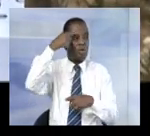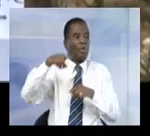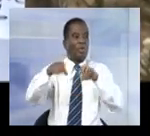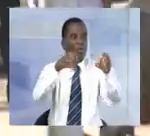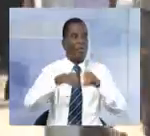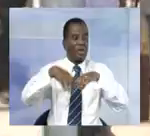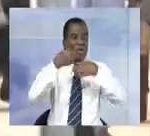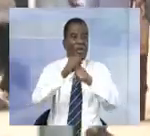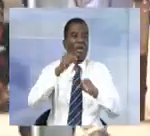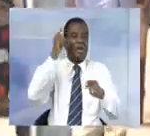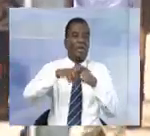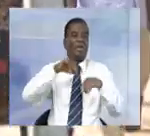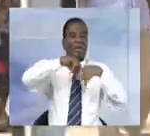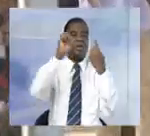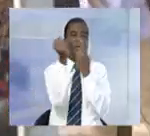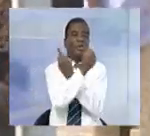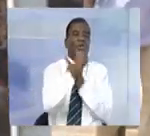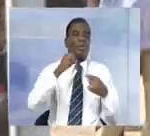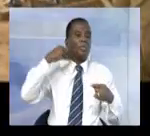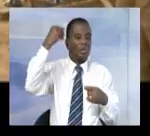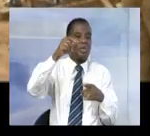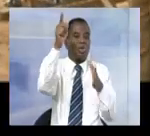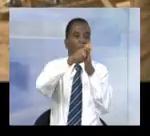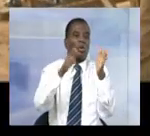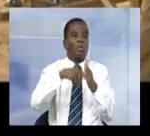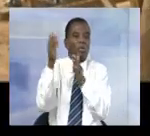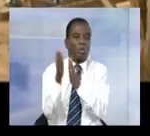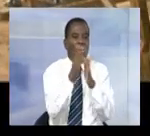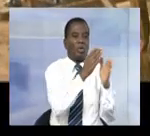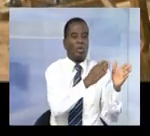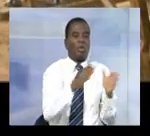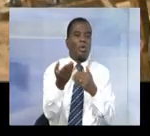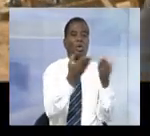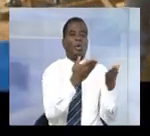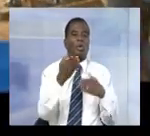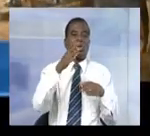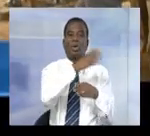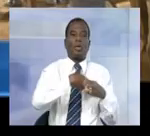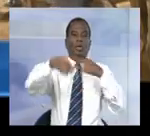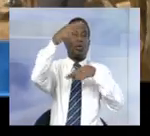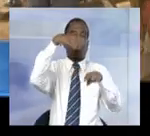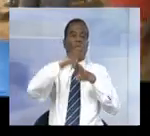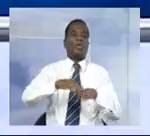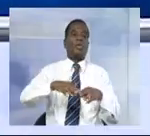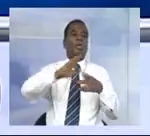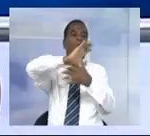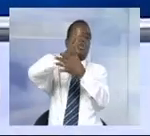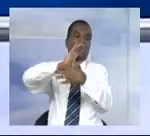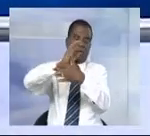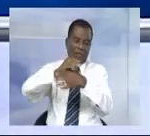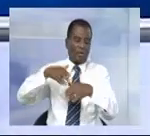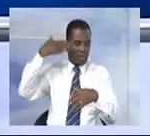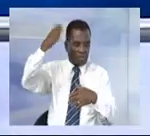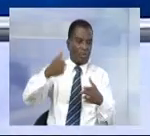s'active à mettre fin à cette situation. Bientôt, une loi pour régulariser le secteur. Et nous reviendrons sur ce reportage d'Éric Goré dans